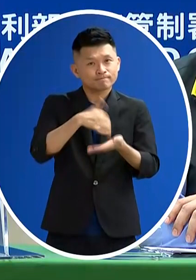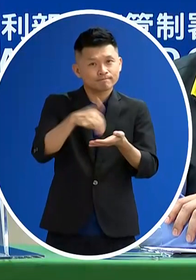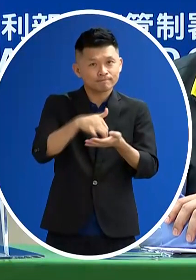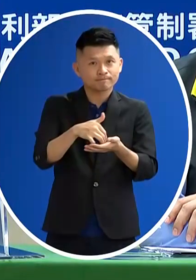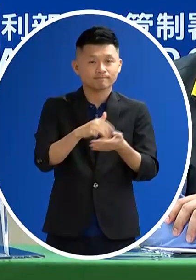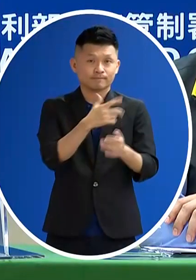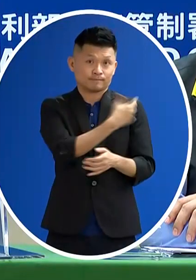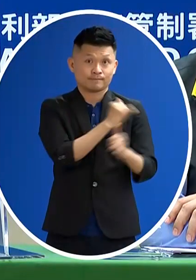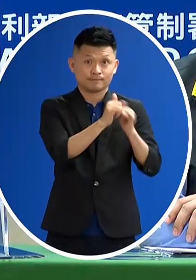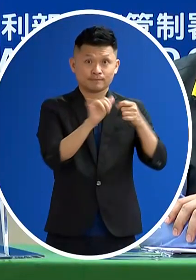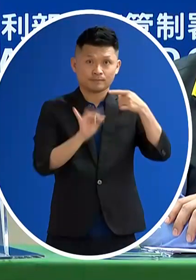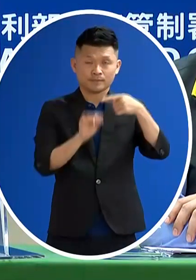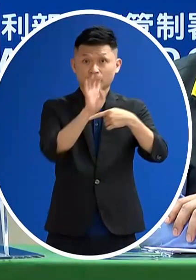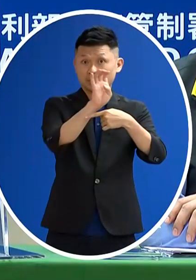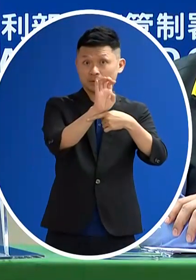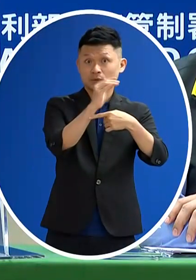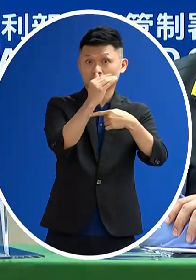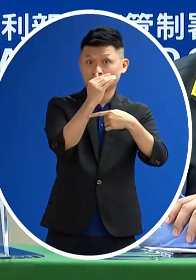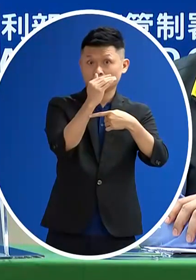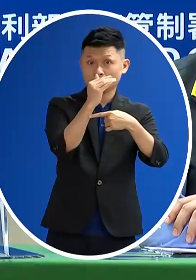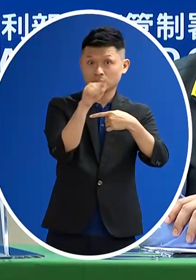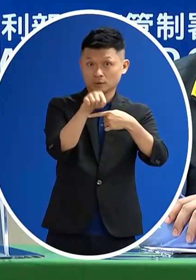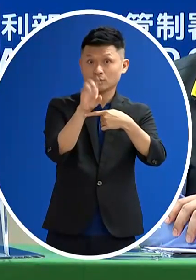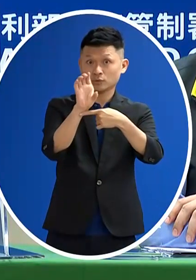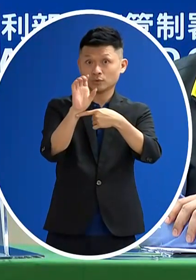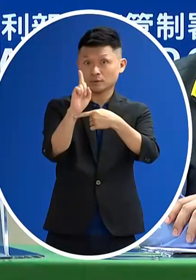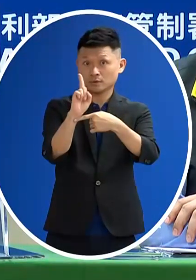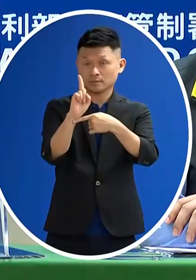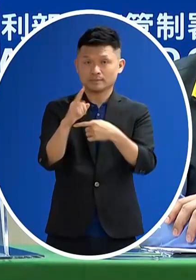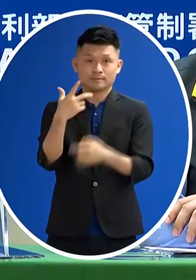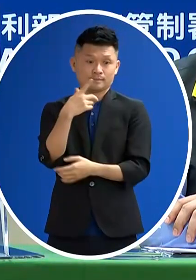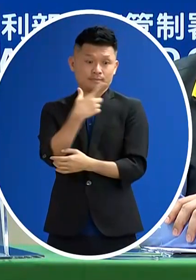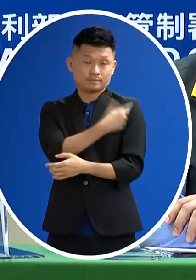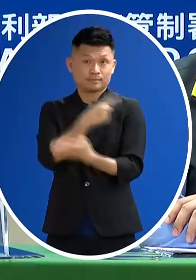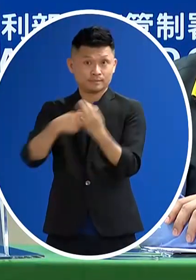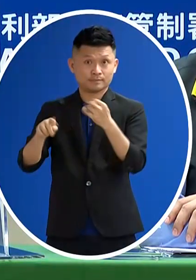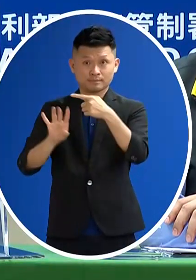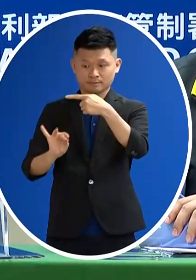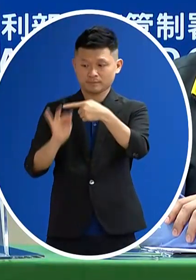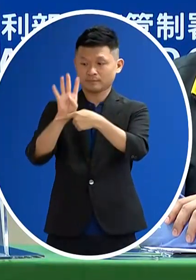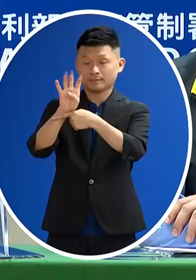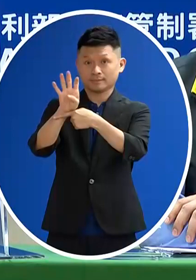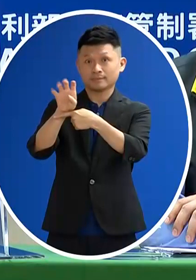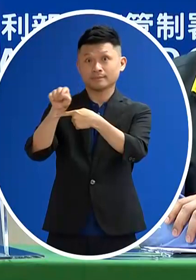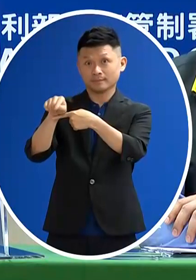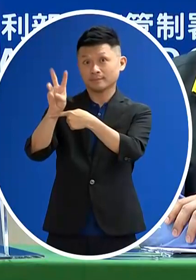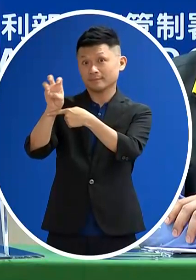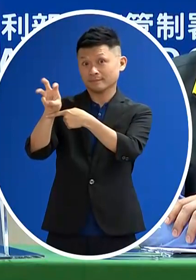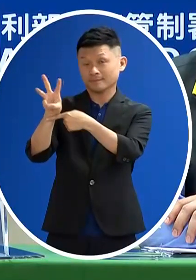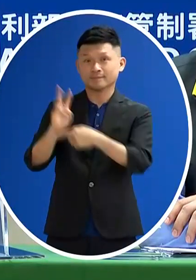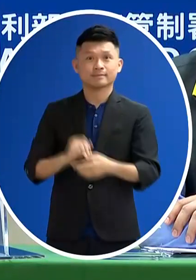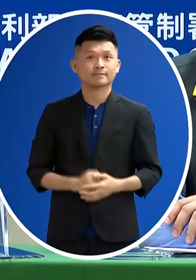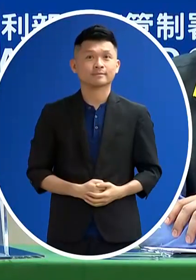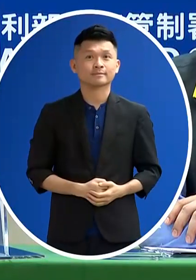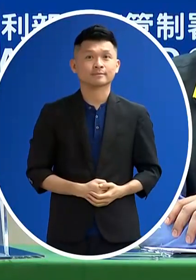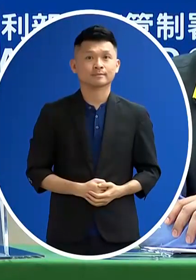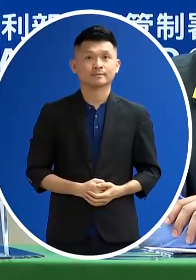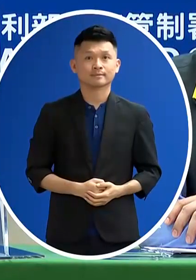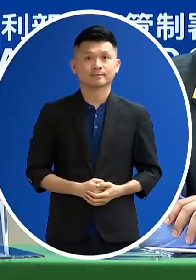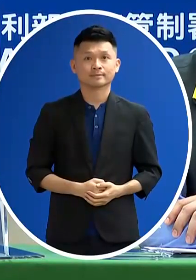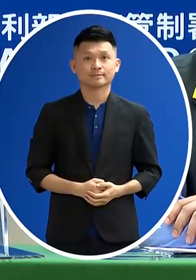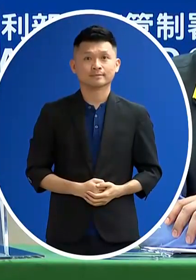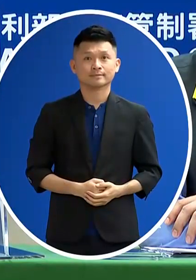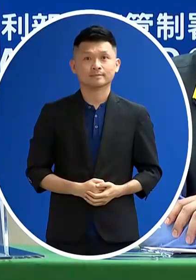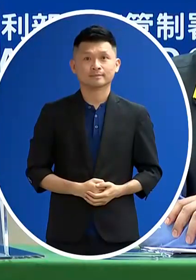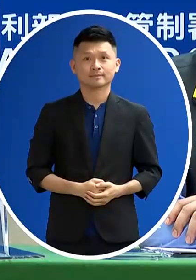口的涵盖率是40.91，那剂次人口比是44.33%，那也